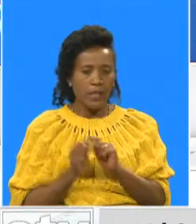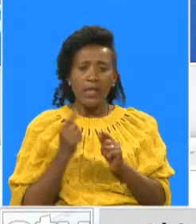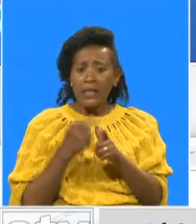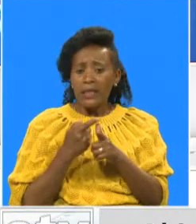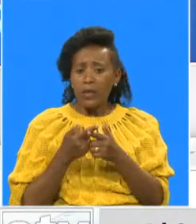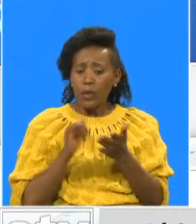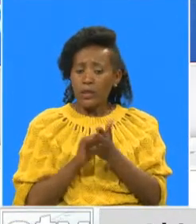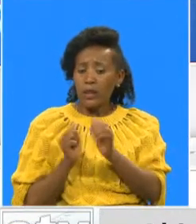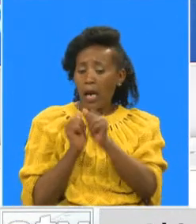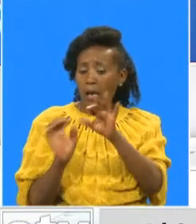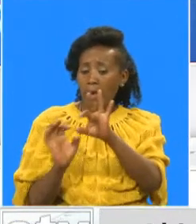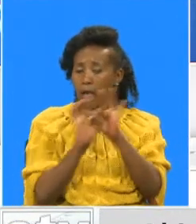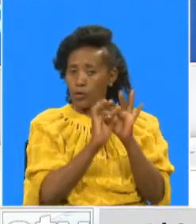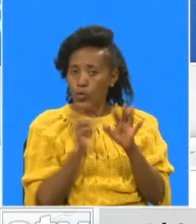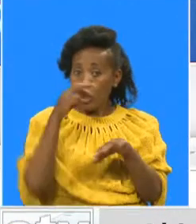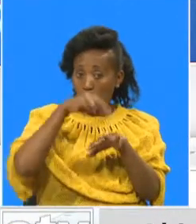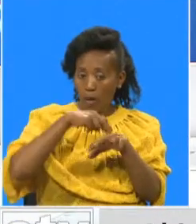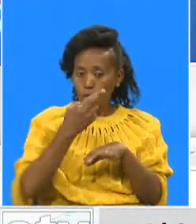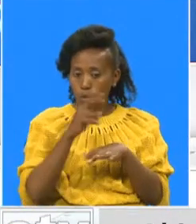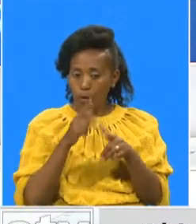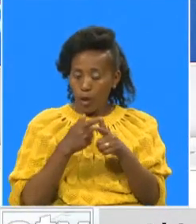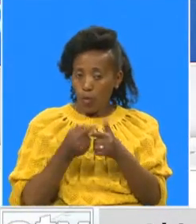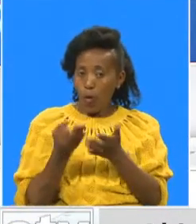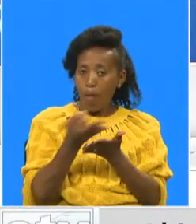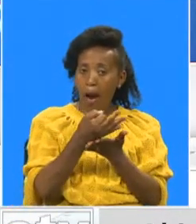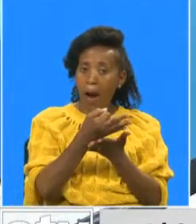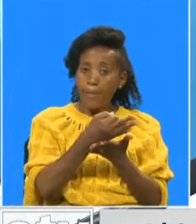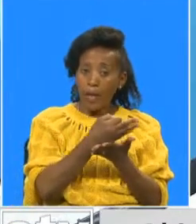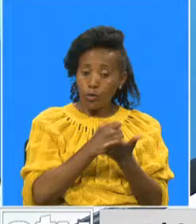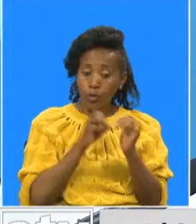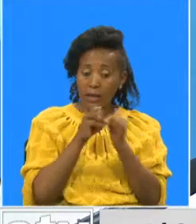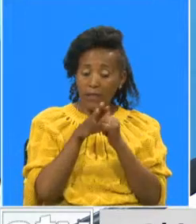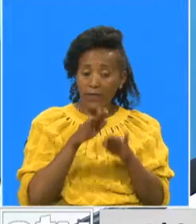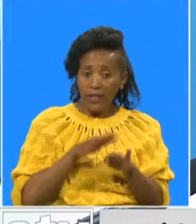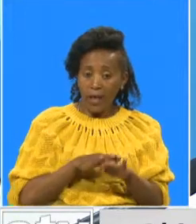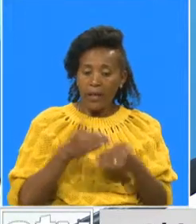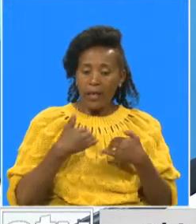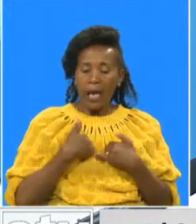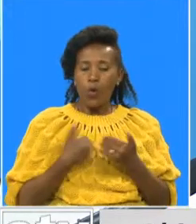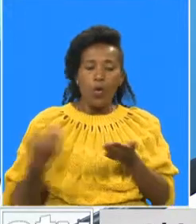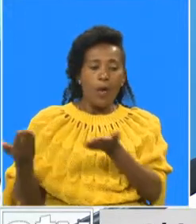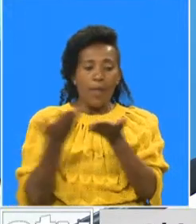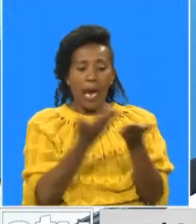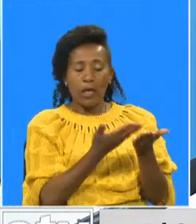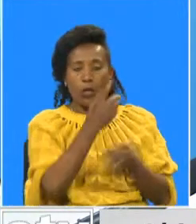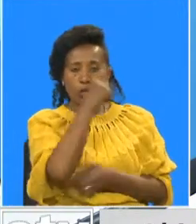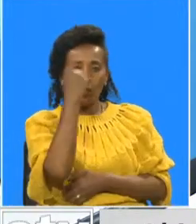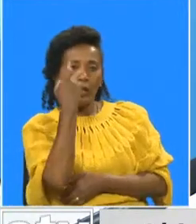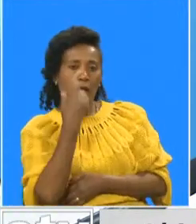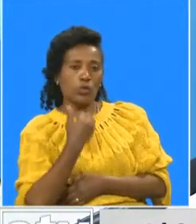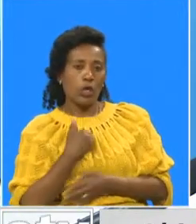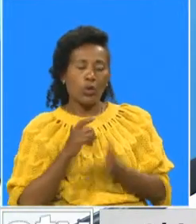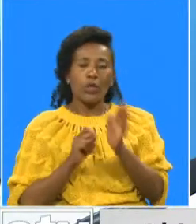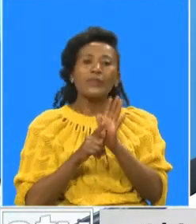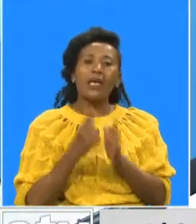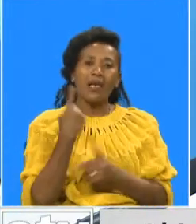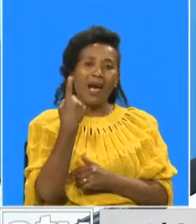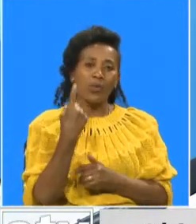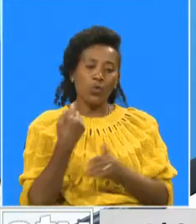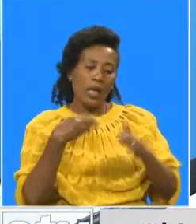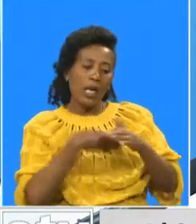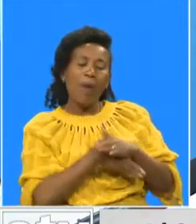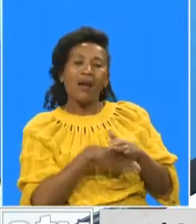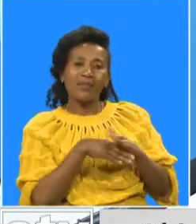እንደው ከዚሁ ጋር አያይዞ በተቋማቱ ወይም ደግሞ በአምራቾች ዘርፍ ላይ ያሉ የሚያቀርቧቸው ጥያቄዎች አሉ። ለምሳሌ አንዱ